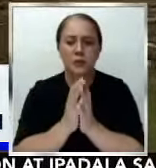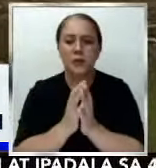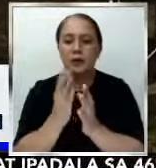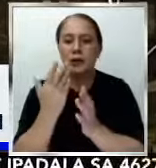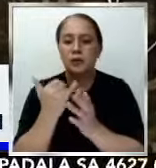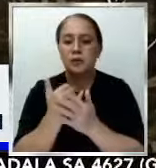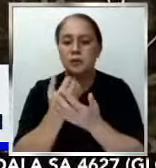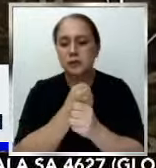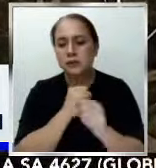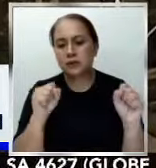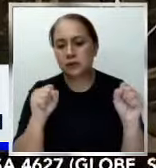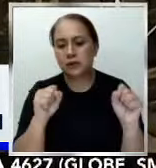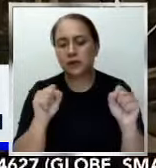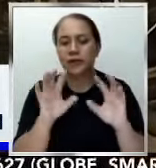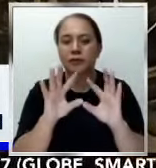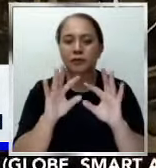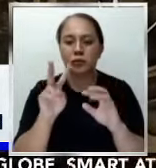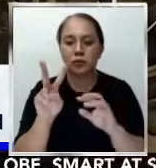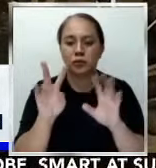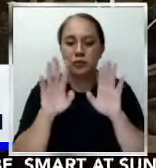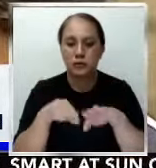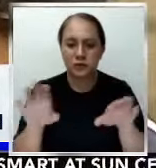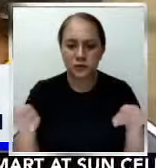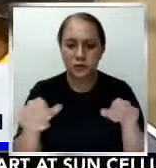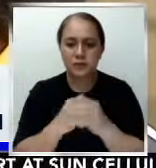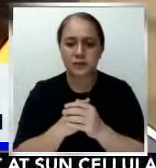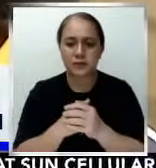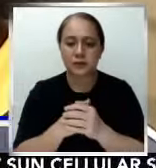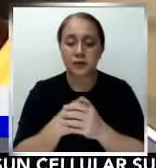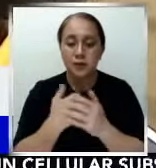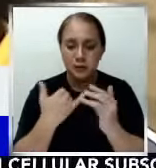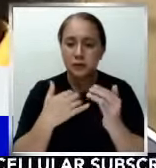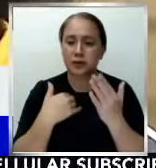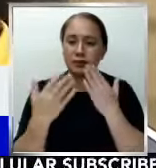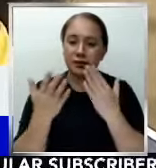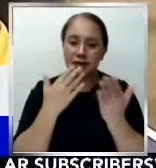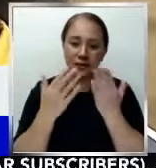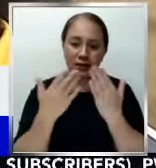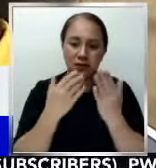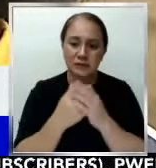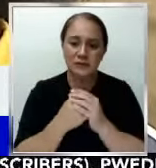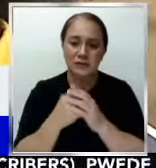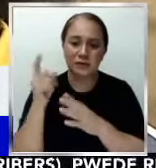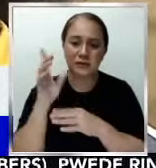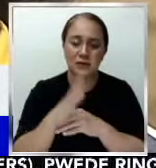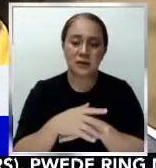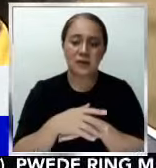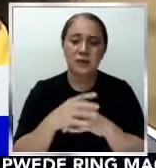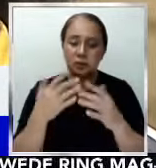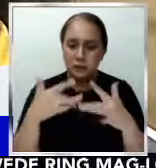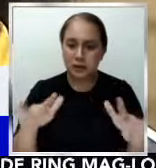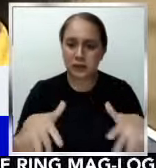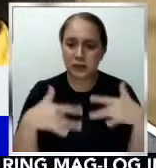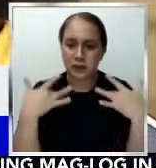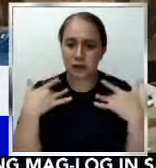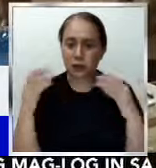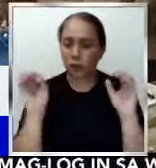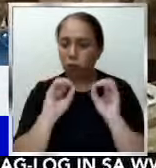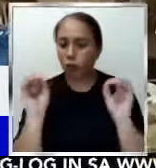kaligtasan ng kanyang dalawang anak. Wala, nagpapasalamat na po ako sa Panginoon na buhay po kami, wala pong nakala sa